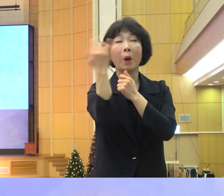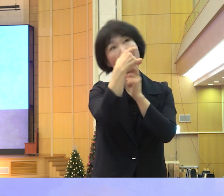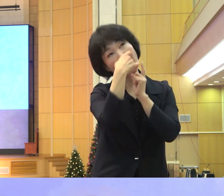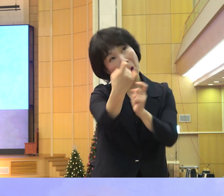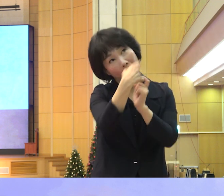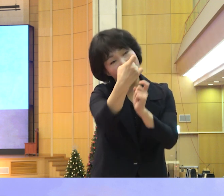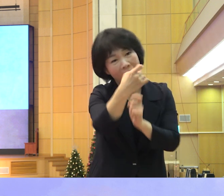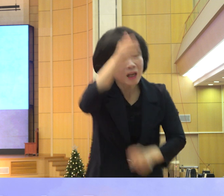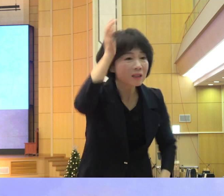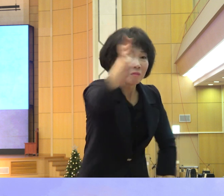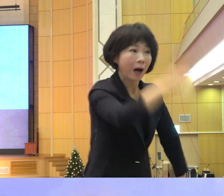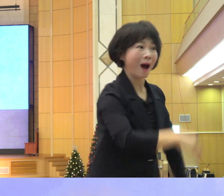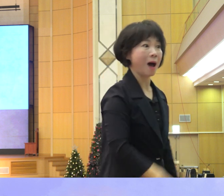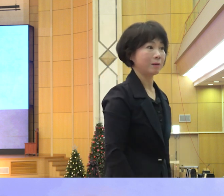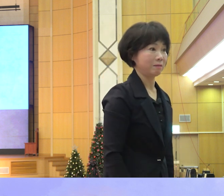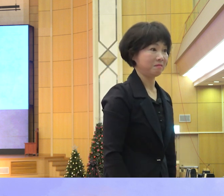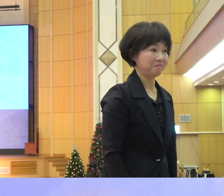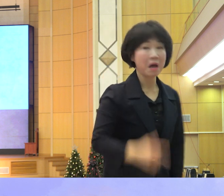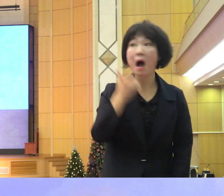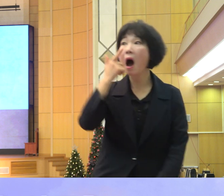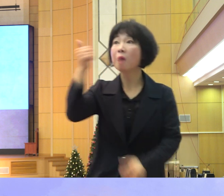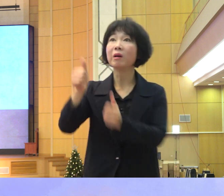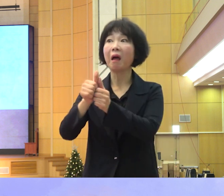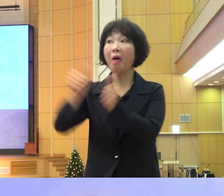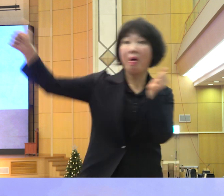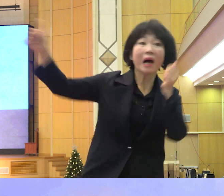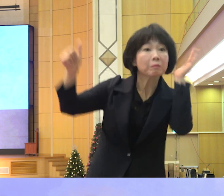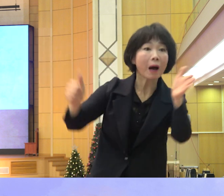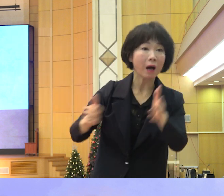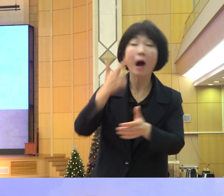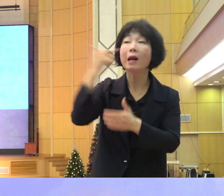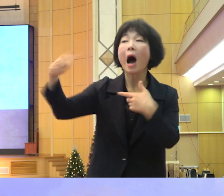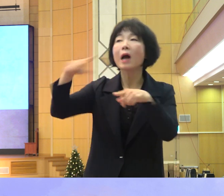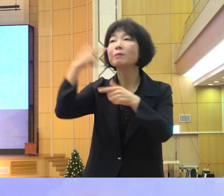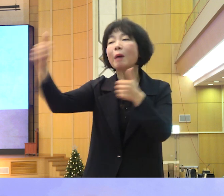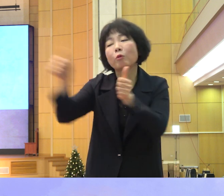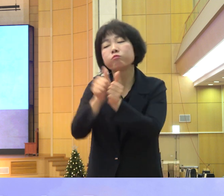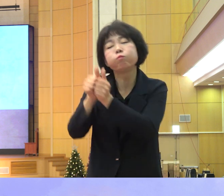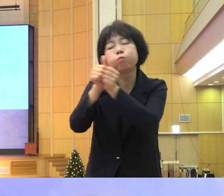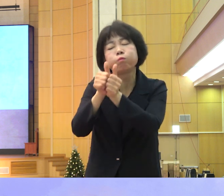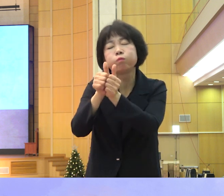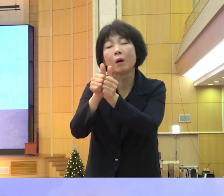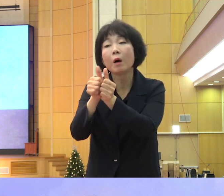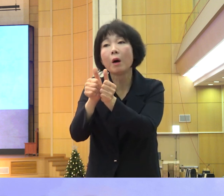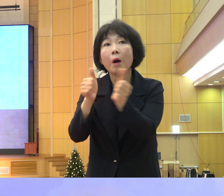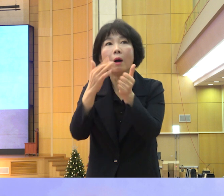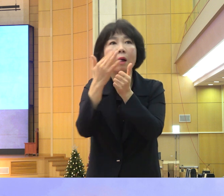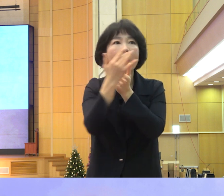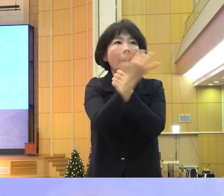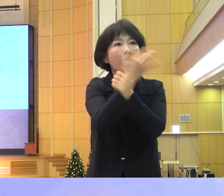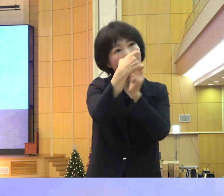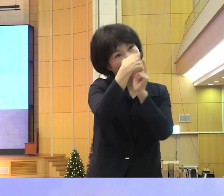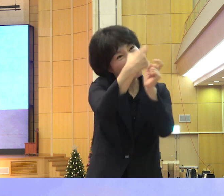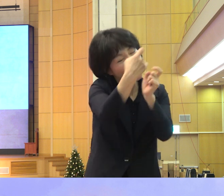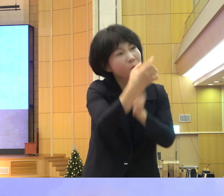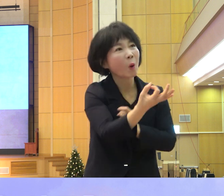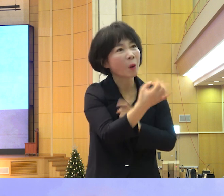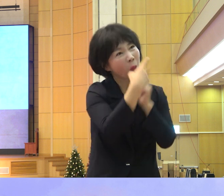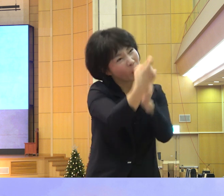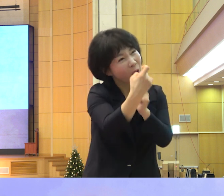육신에 얽매여서 그냥 주님을 믿노라 하면서도 세상과 더불어